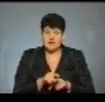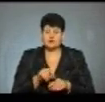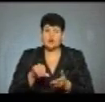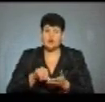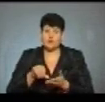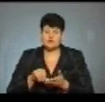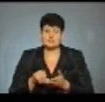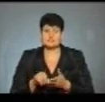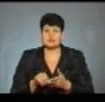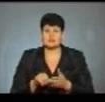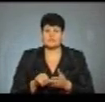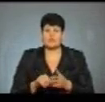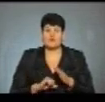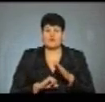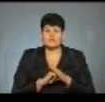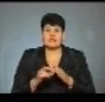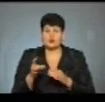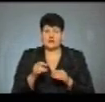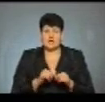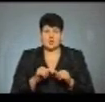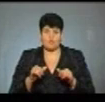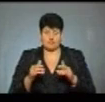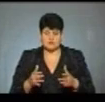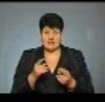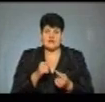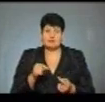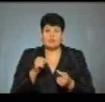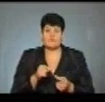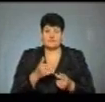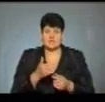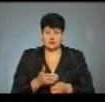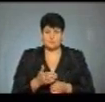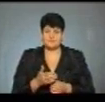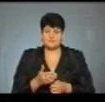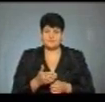участі проект написаний для участі у фонду регіонального розвитку. І відповідно